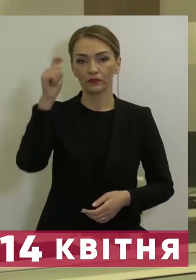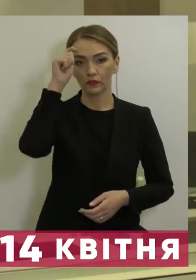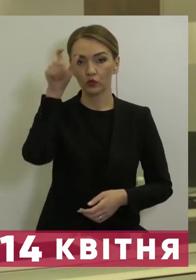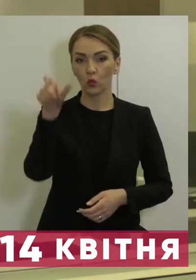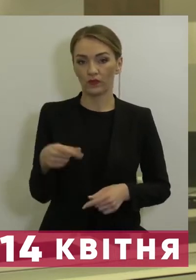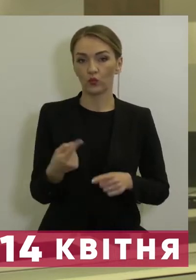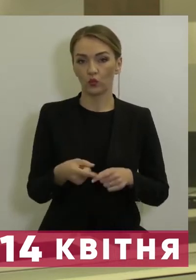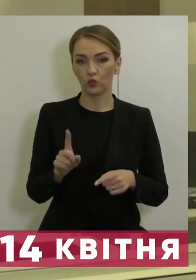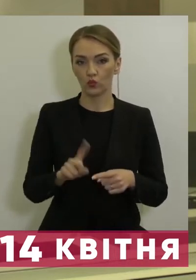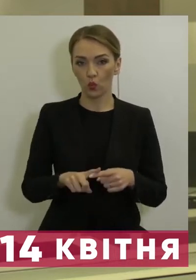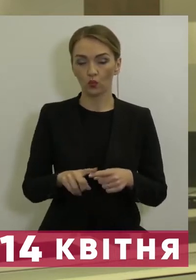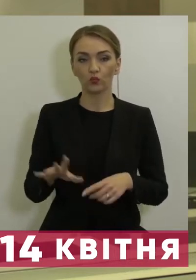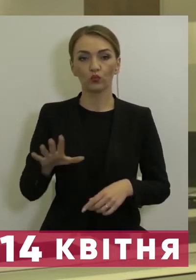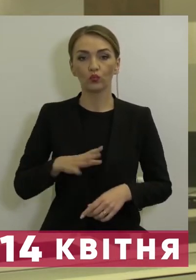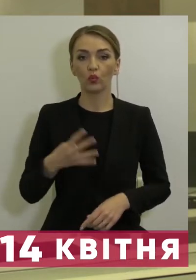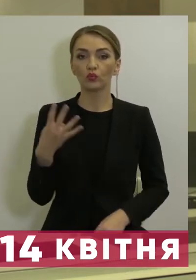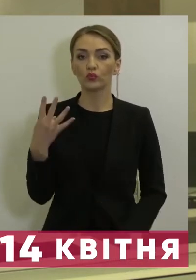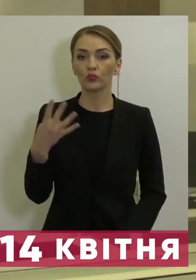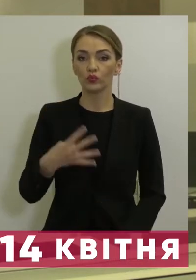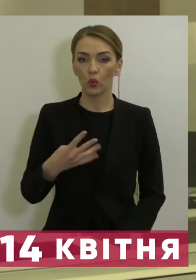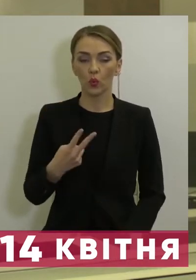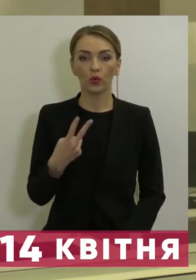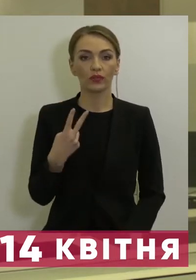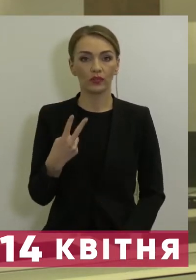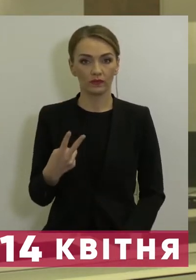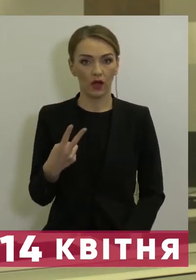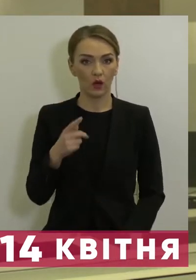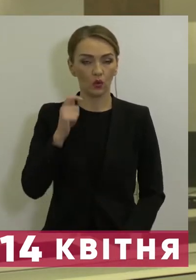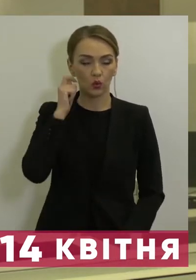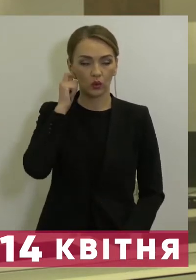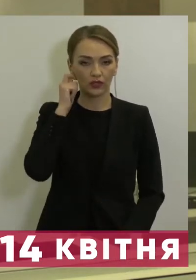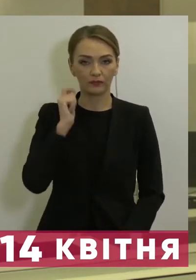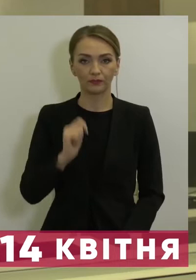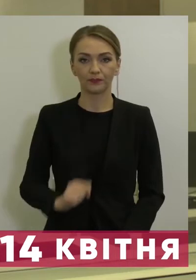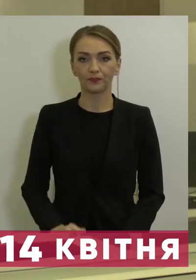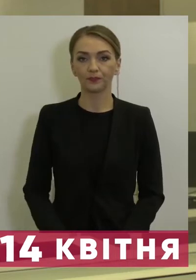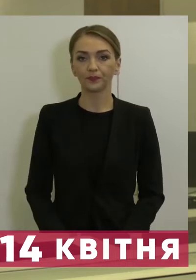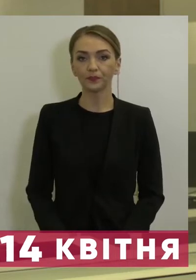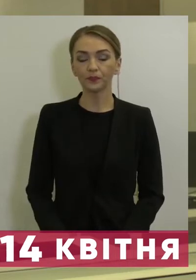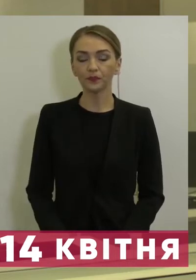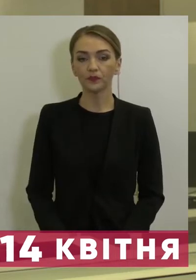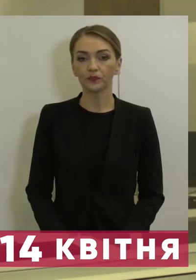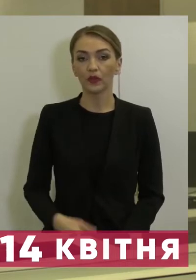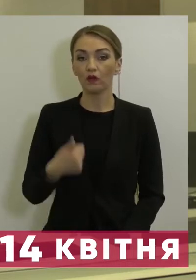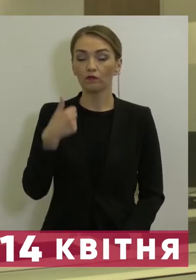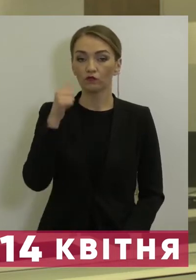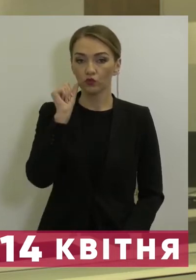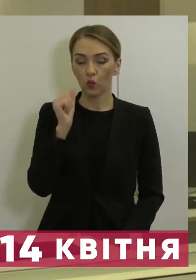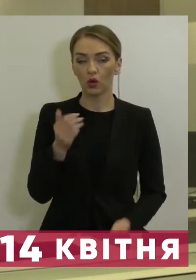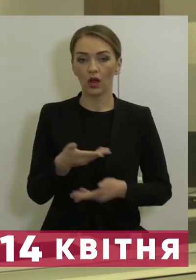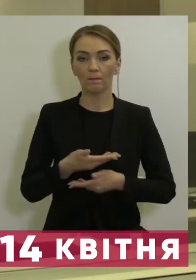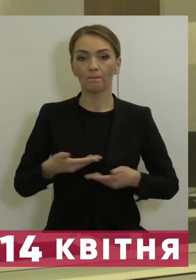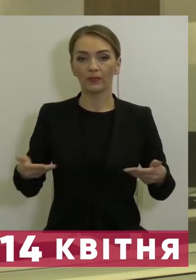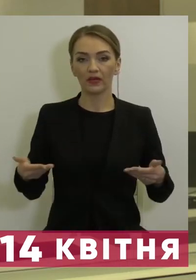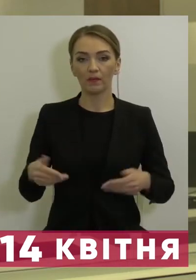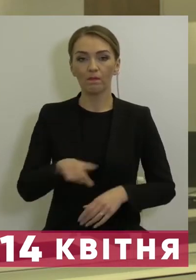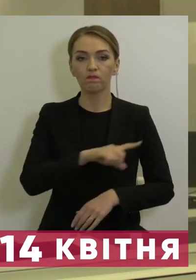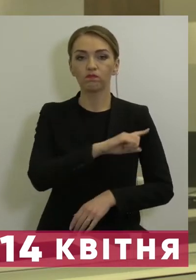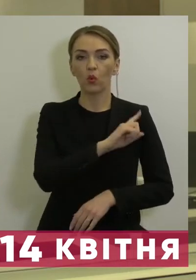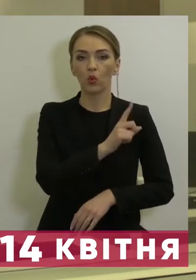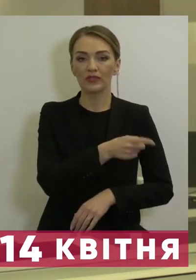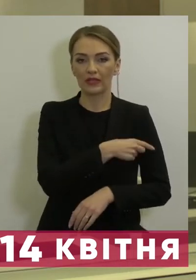Чоловіку цьому було 42 роки. Вчора ми посилили